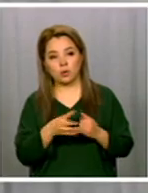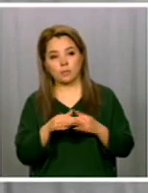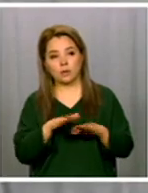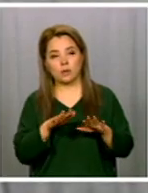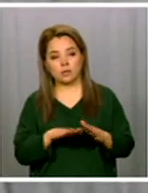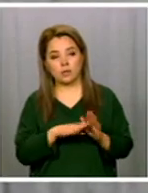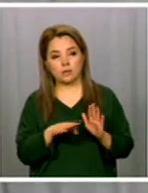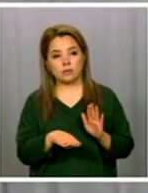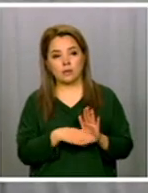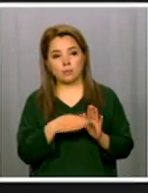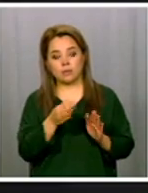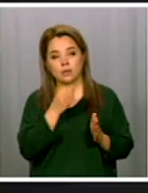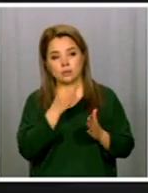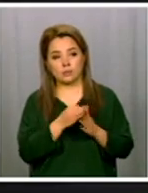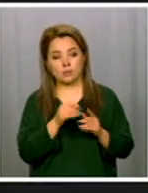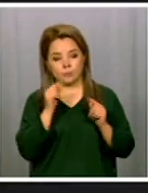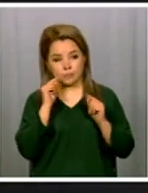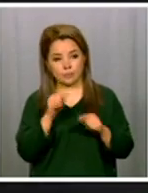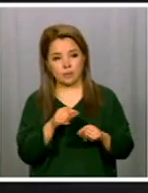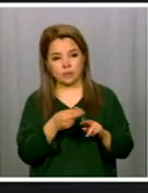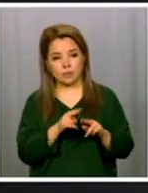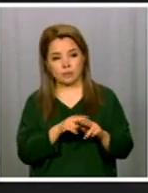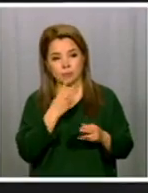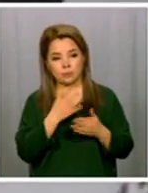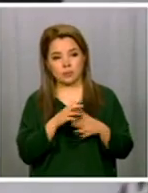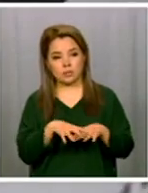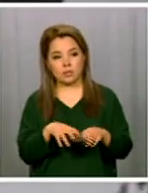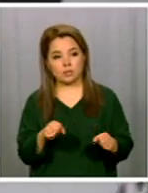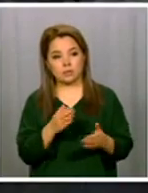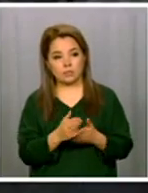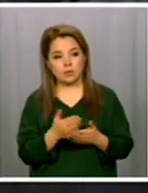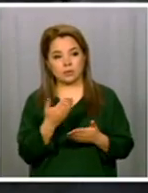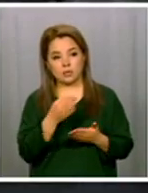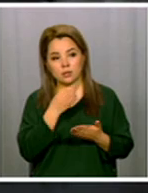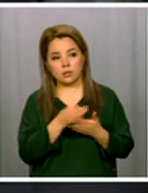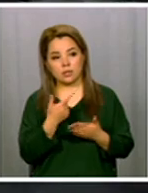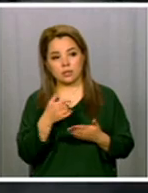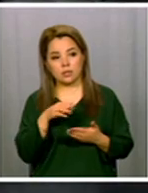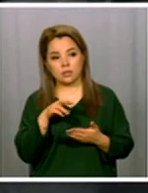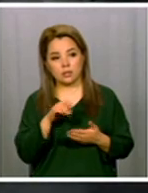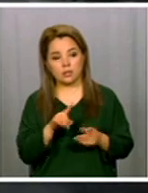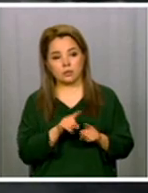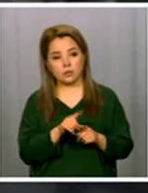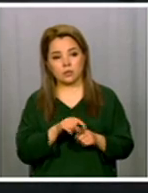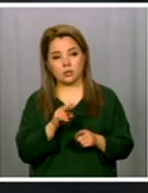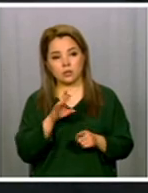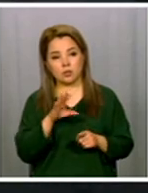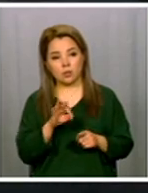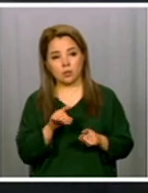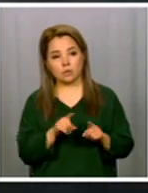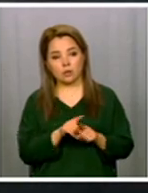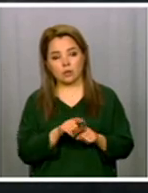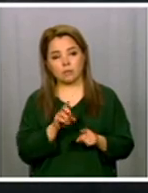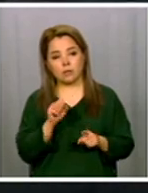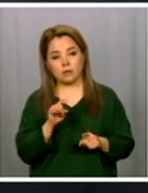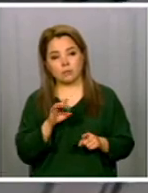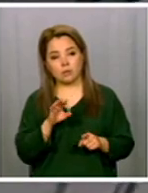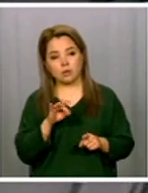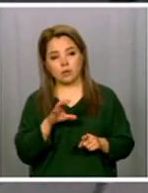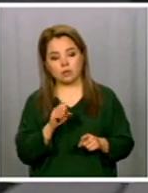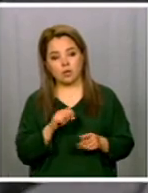астынан басып кірді. 1940 жылдың орта кезеңінде-ақ Гитлер ксро-ға басып кірудің Барбаросса жоспары деп